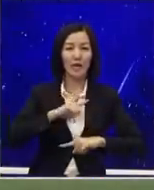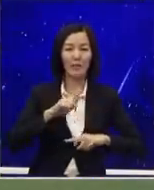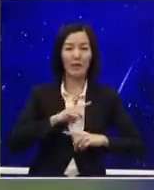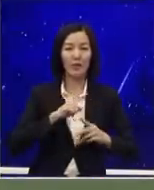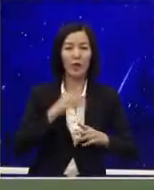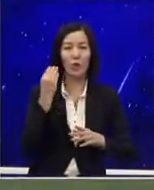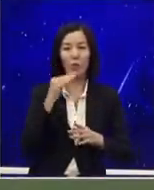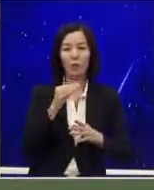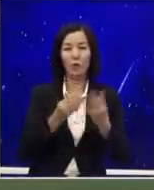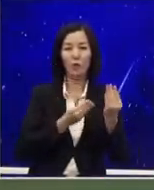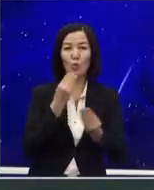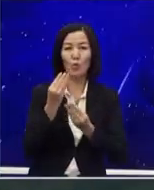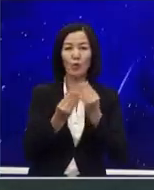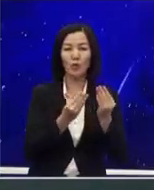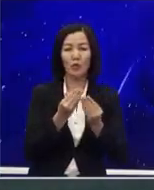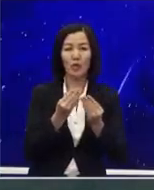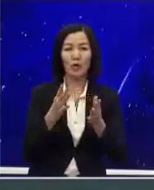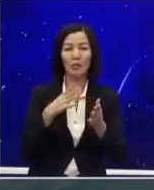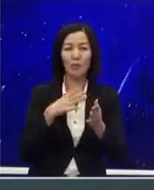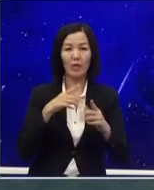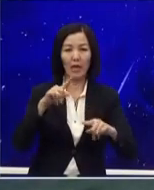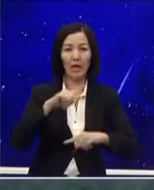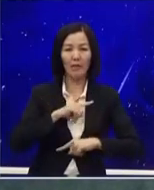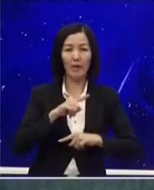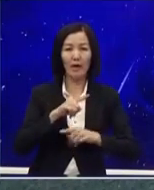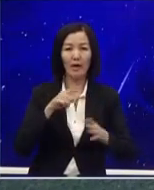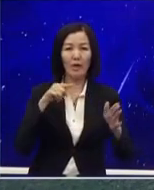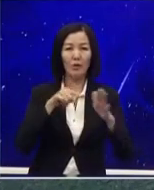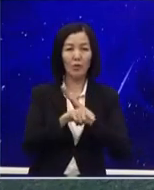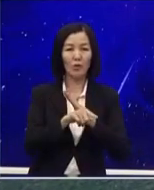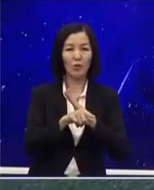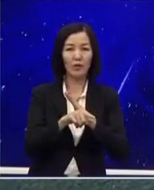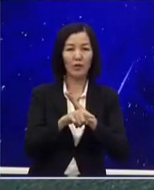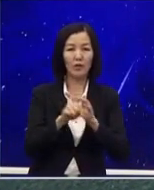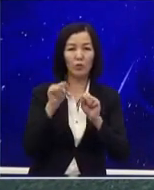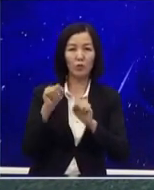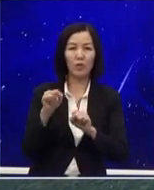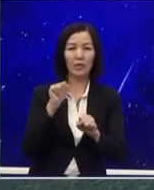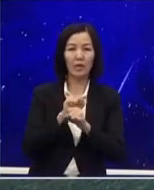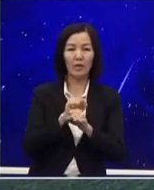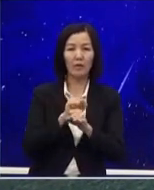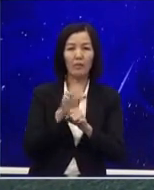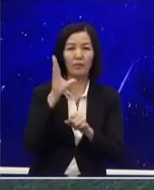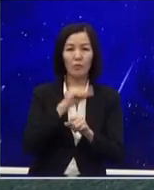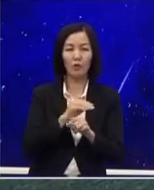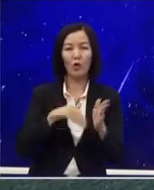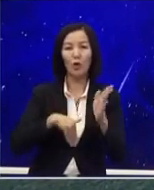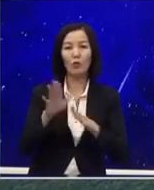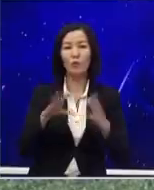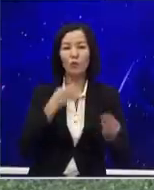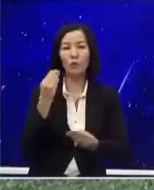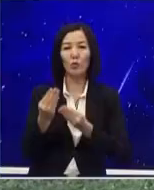тамаша өнерімен көрермендер көзайынына айналған. Ол қақпаға бағытталған доптарды сауатты қайтара білген. Осылайша үздік ойыншы атанып,